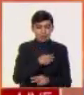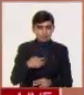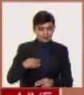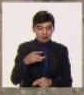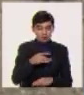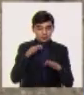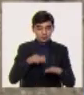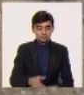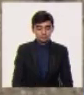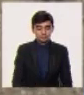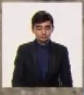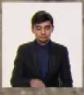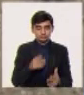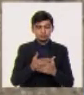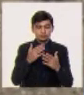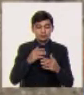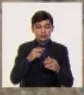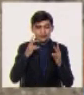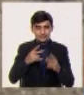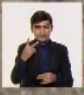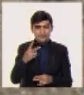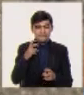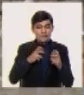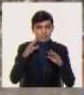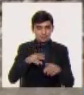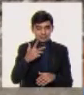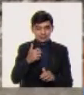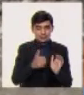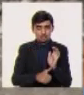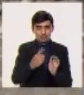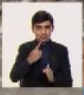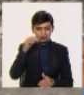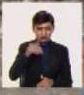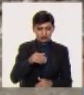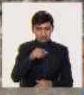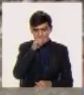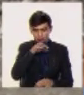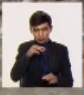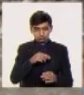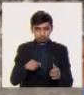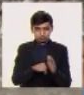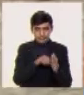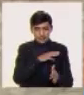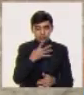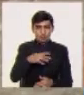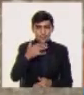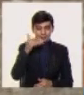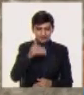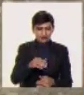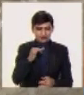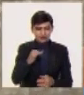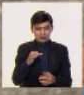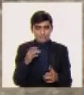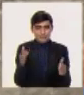районах. Возмещение получат две птицефабрики. Там пали 361 тысяча птиц. И еще за 45 тысяч мелкие